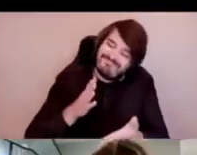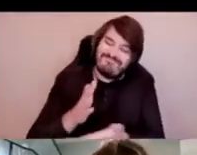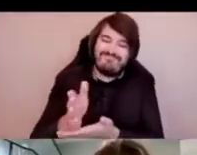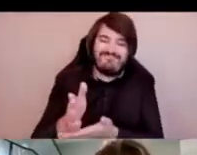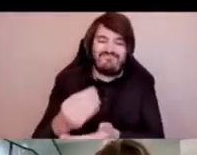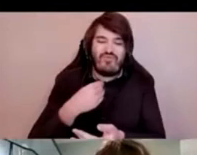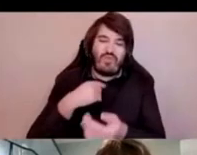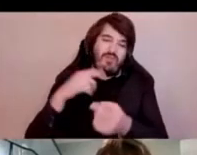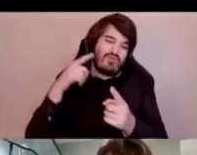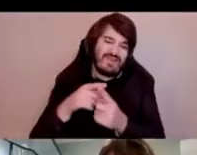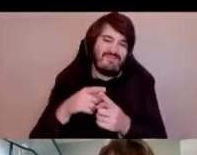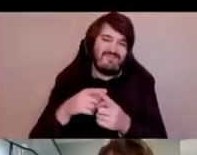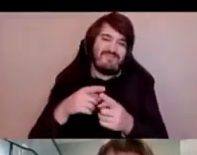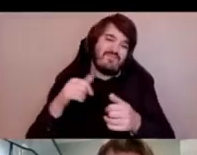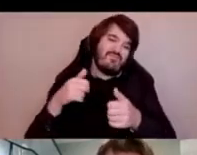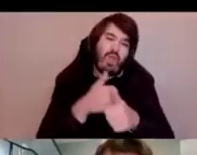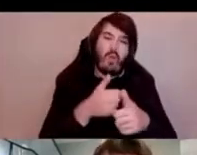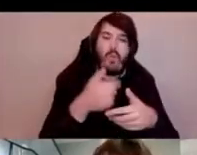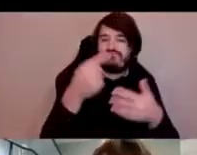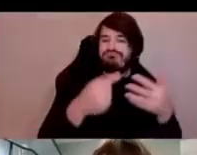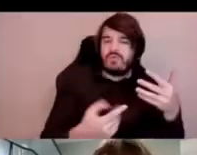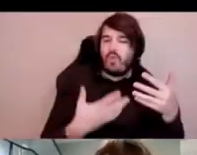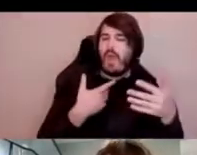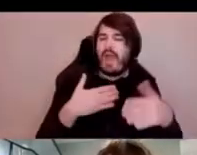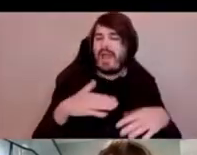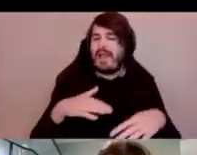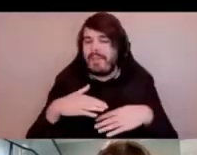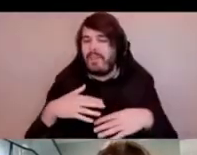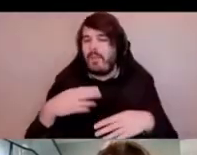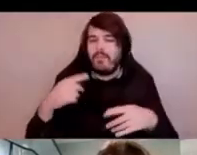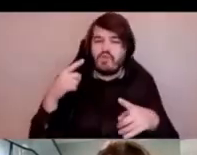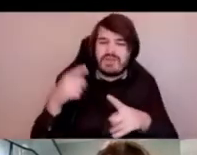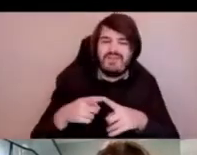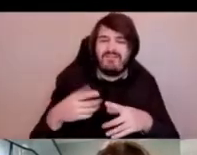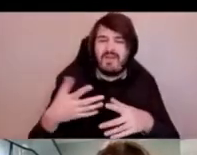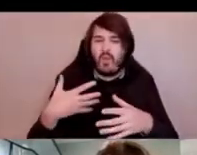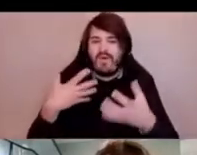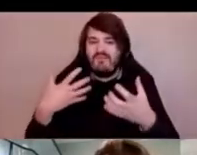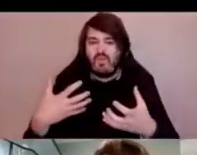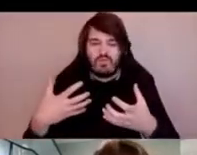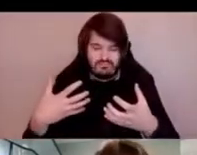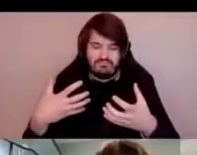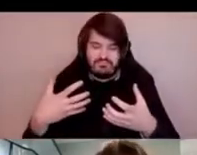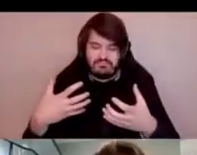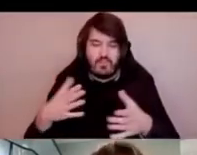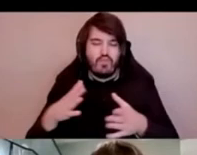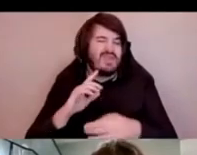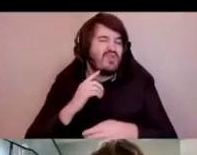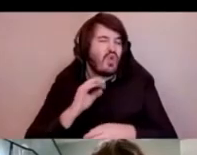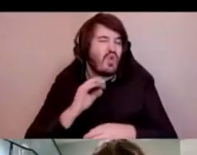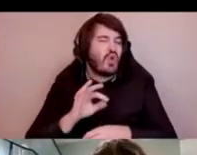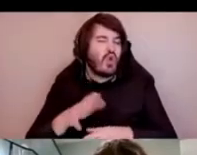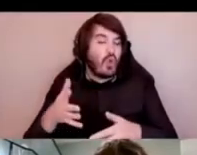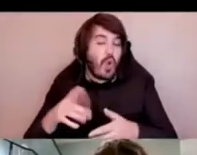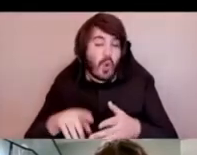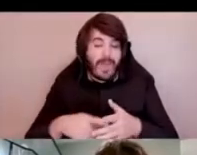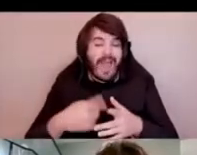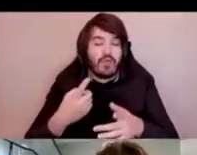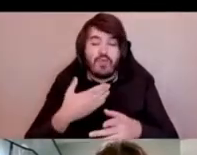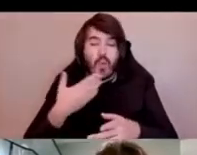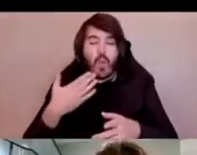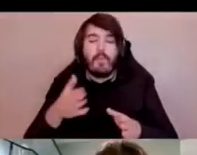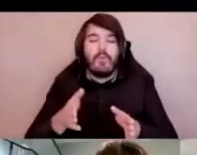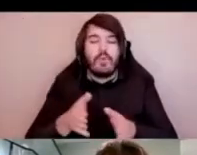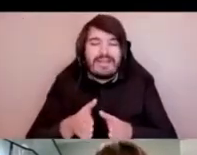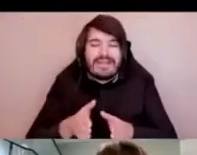nos objectifs, puis ça va nous montrer quelles sont nos limites. Donc, un petit truc, c'est de commencer petit parce